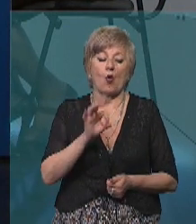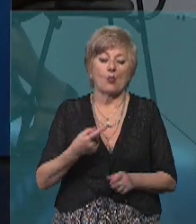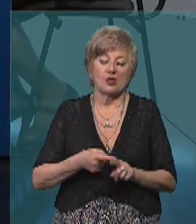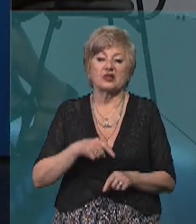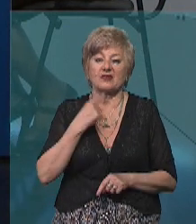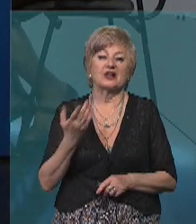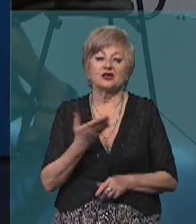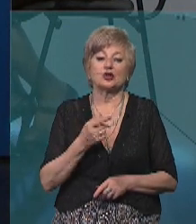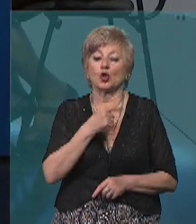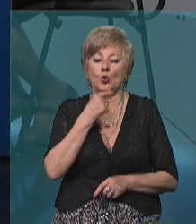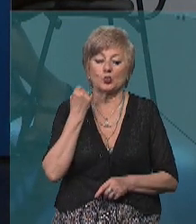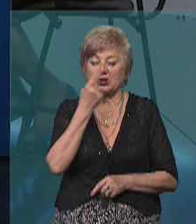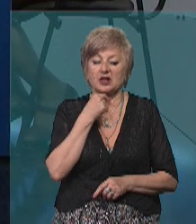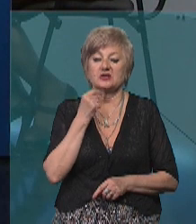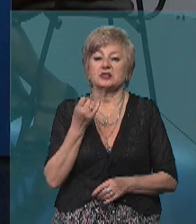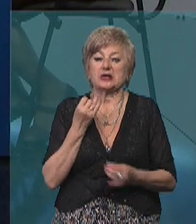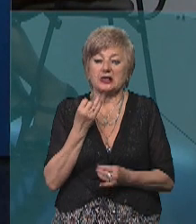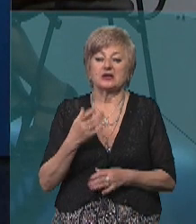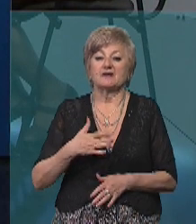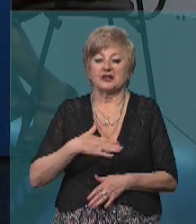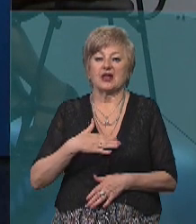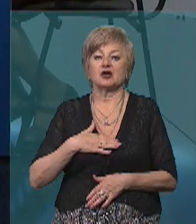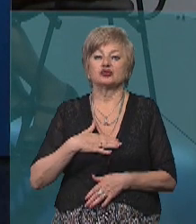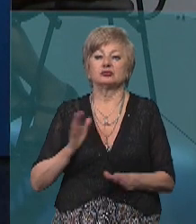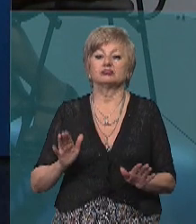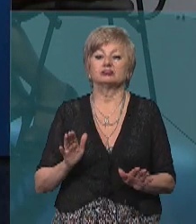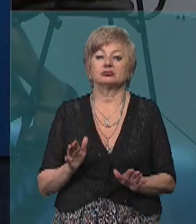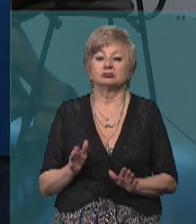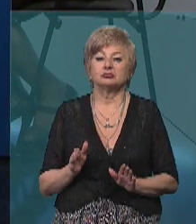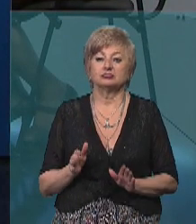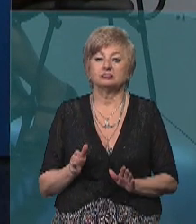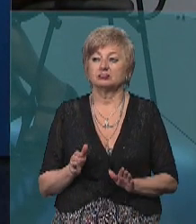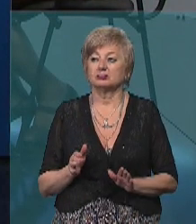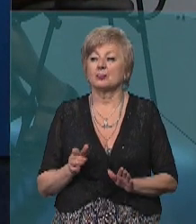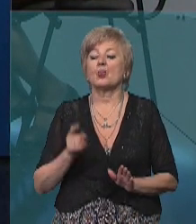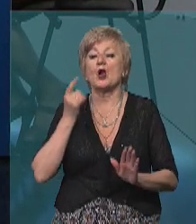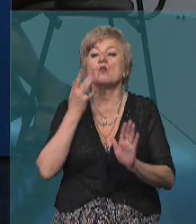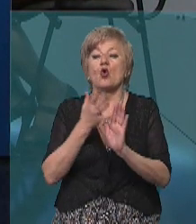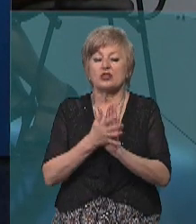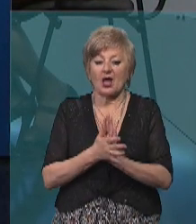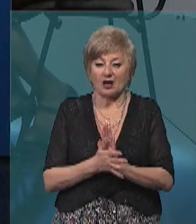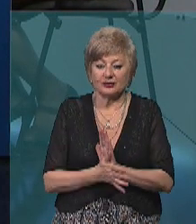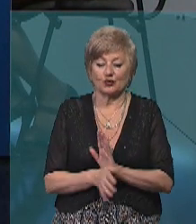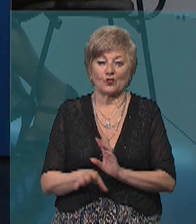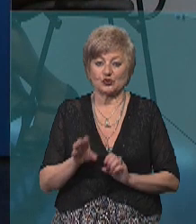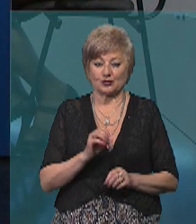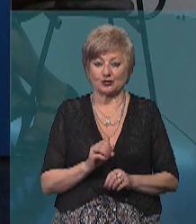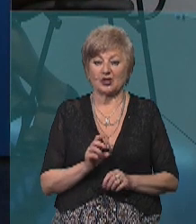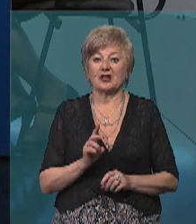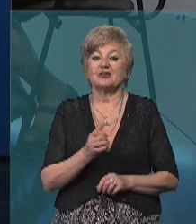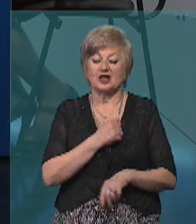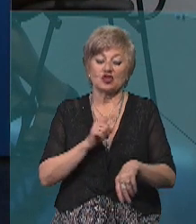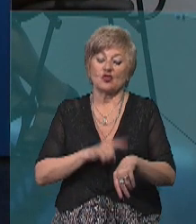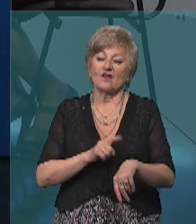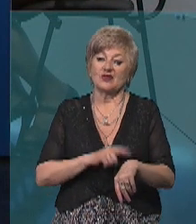там, де розмовляють російською, це наші, і вони там, ну, забили свої світ, такі розуміють. На жаль, наш